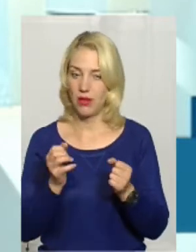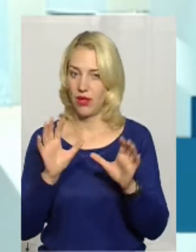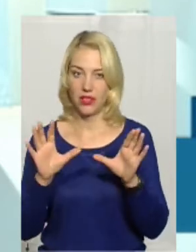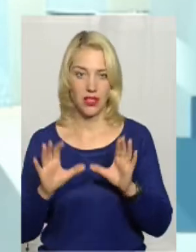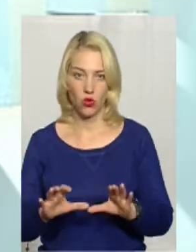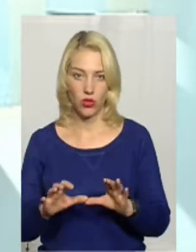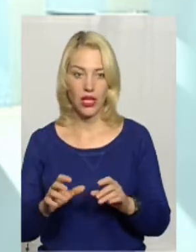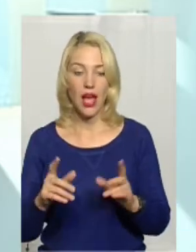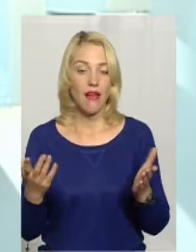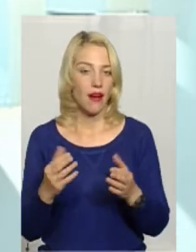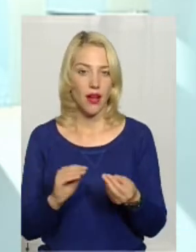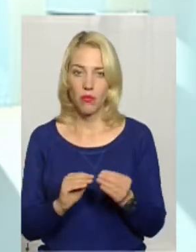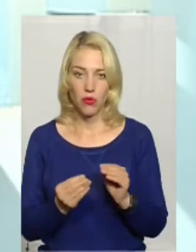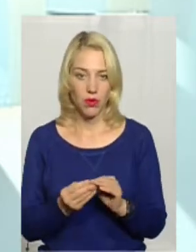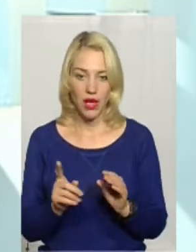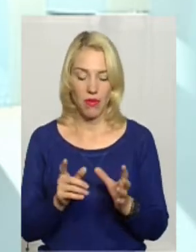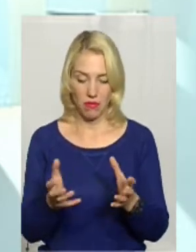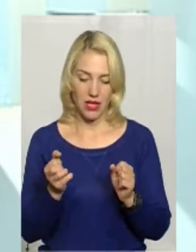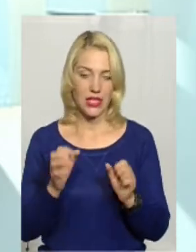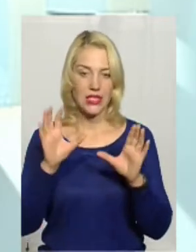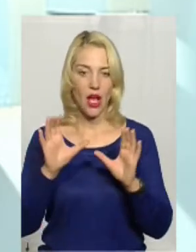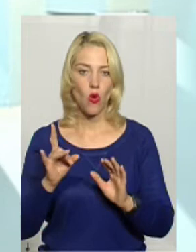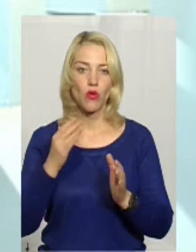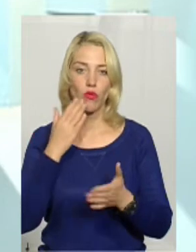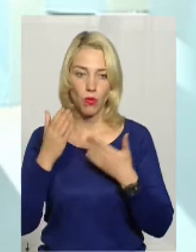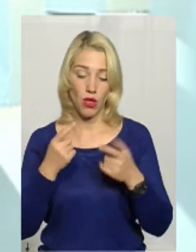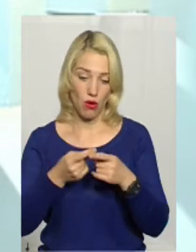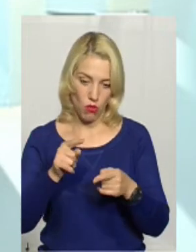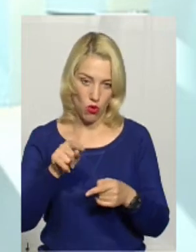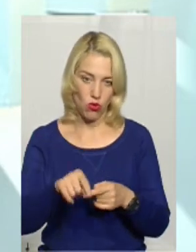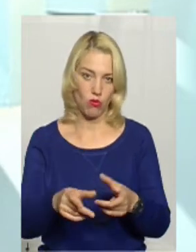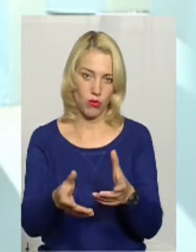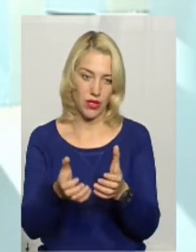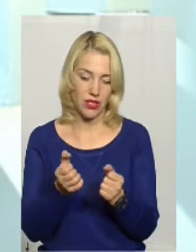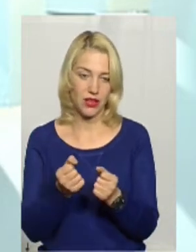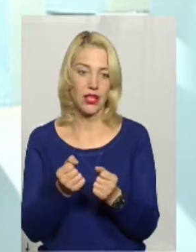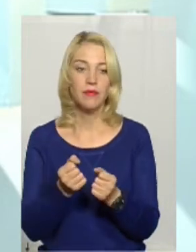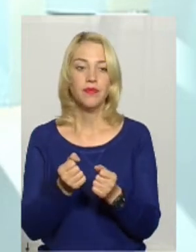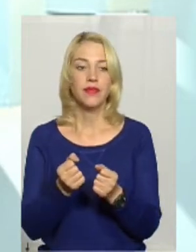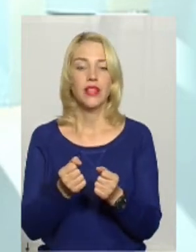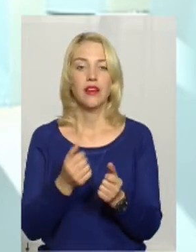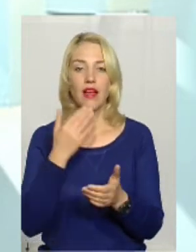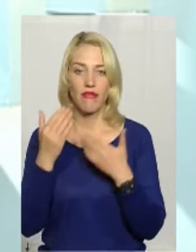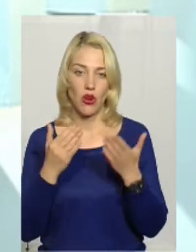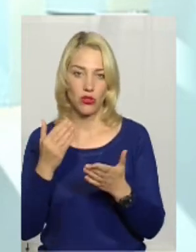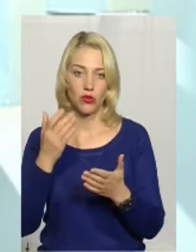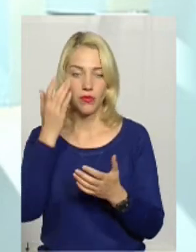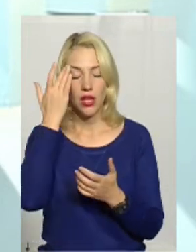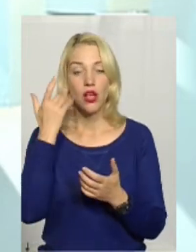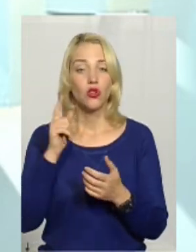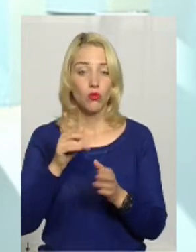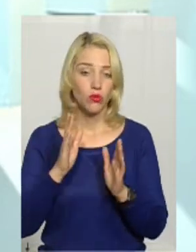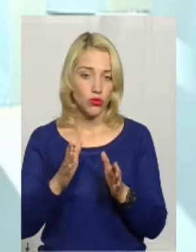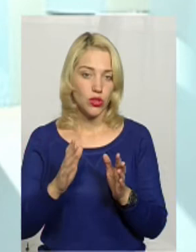прийняти сьогодні закон про референдум і по ньому проводити референдуми в Україні? Тобто тут питань нема ніяких. І ми будемо стояти на тому,